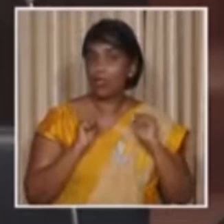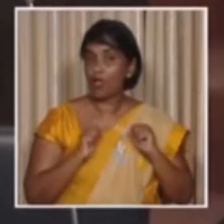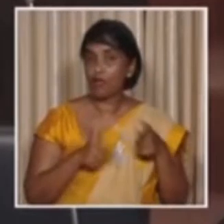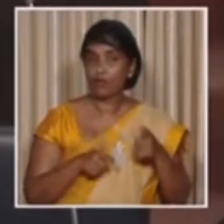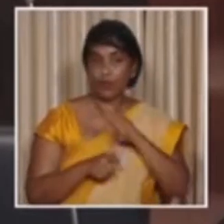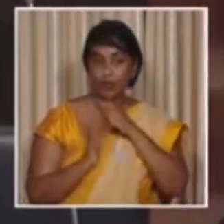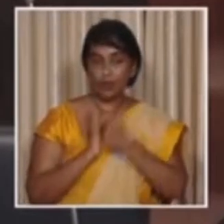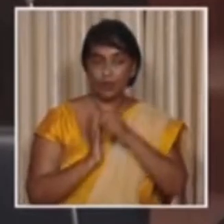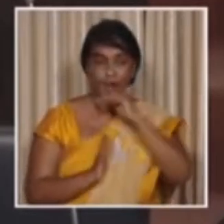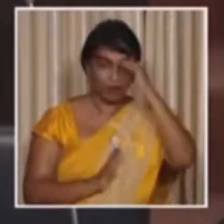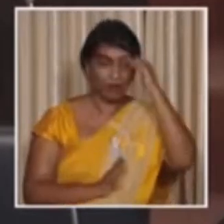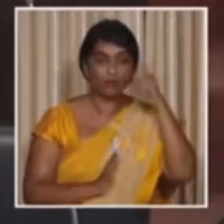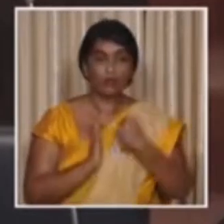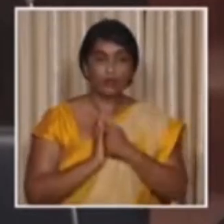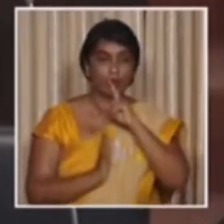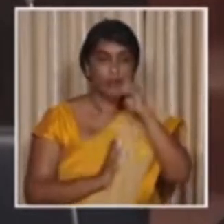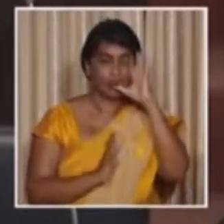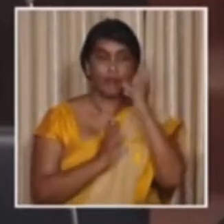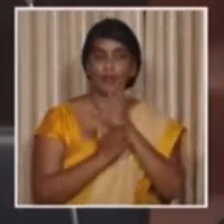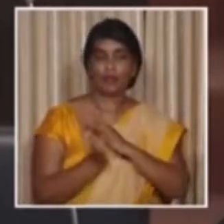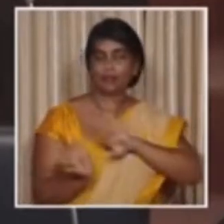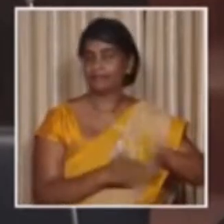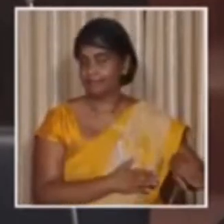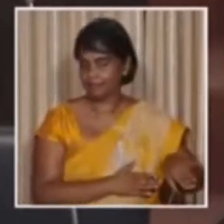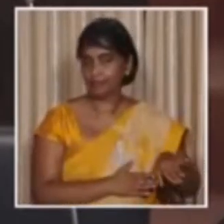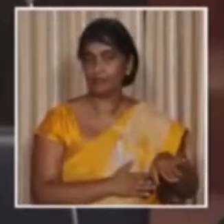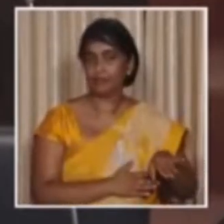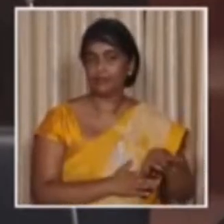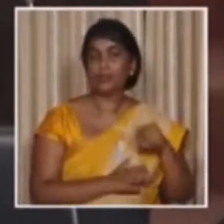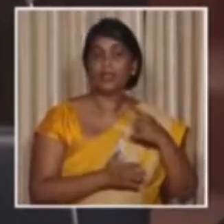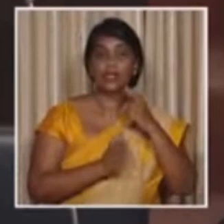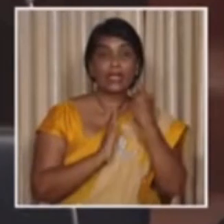කතා නැගතුනේ අද වෙලා තියෙන්නේ ව්‍යවස්ථාව පැත්තකට දාලා